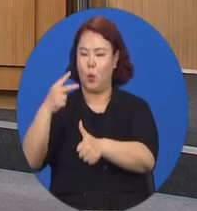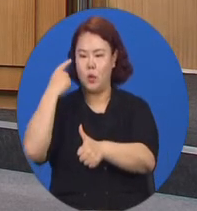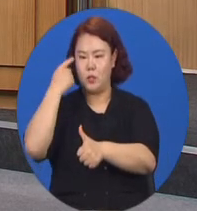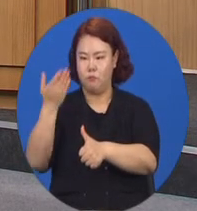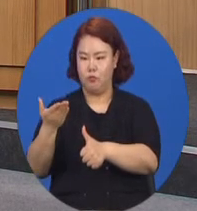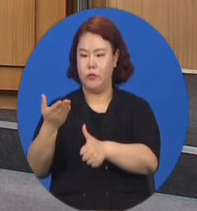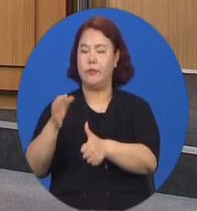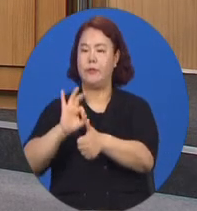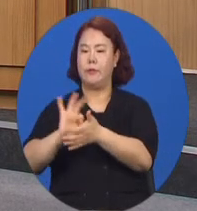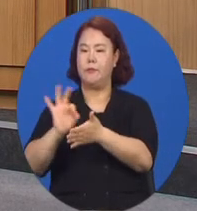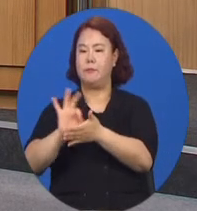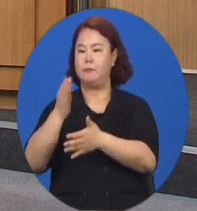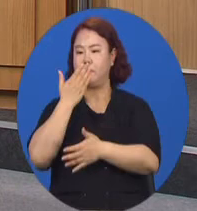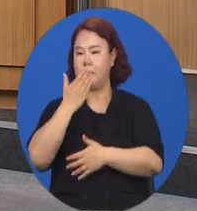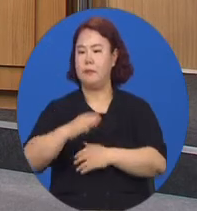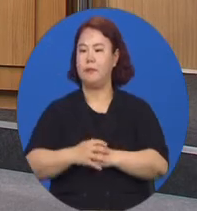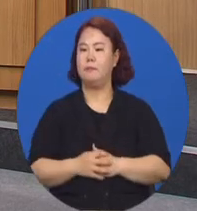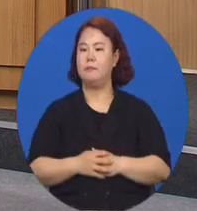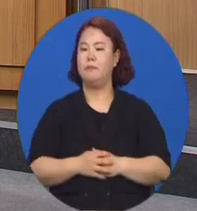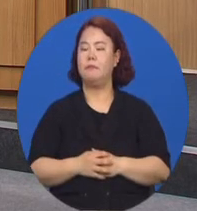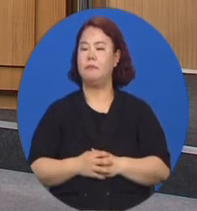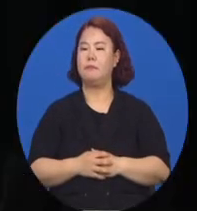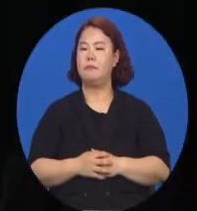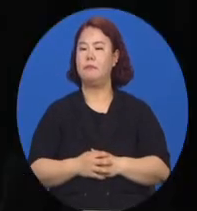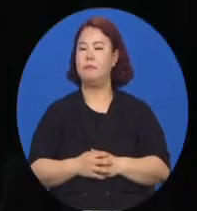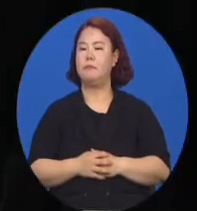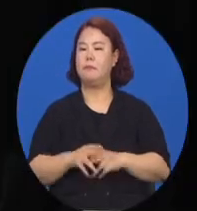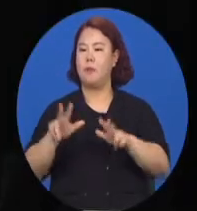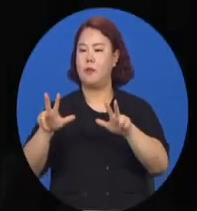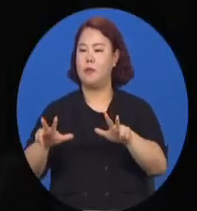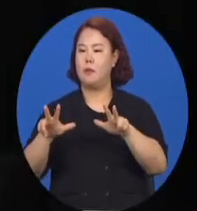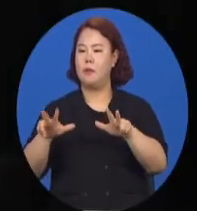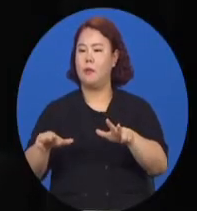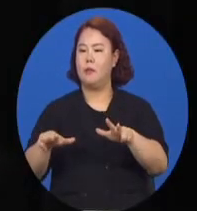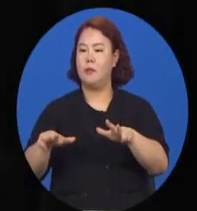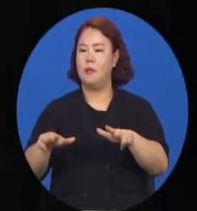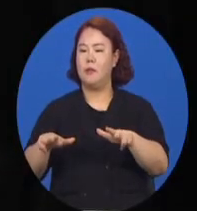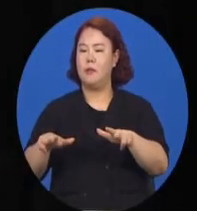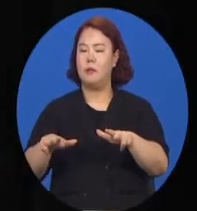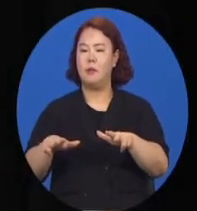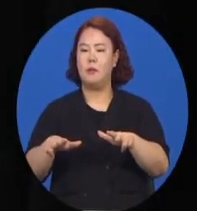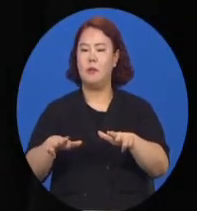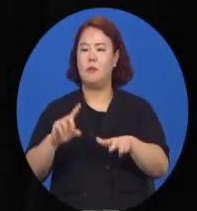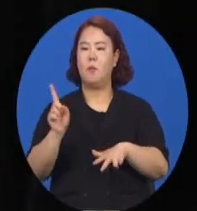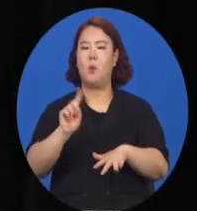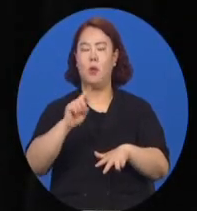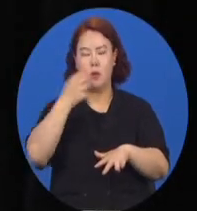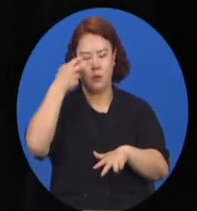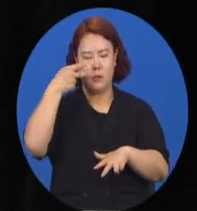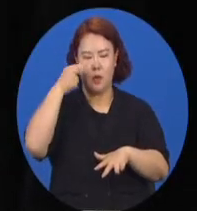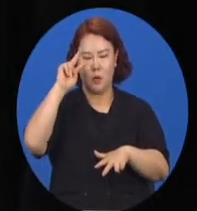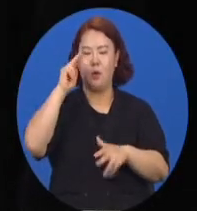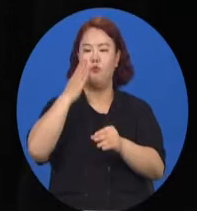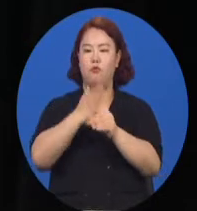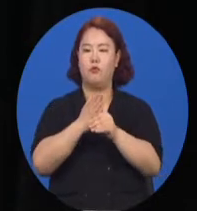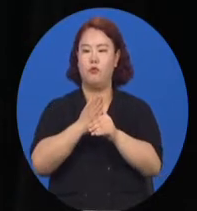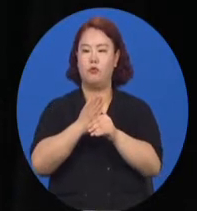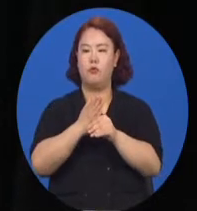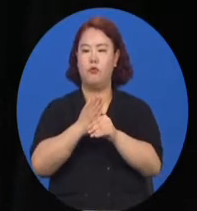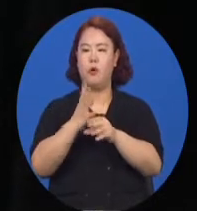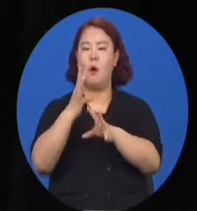질문기에 사용하실 수 있습니다. 자, 지금 뭔가 굉장히 착각을 하고 계시는 것 같은데 얼마